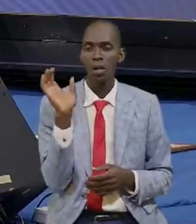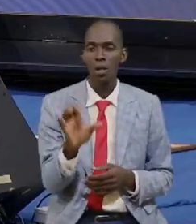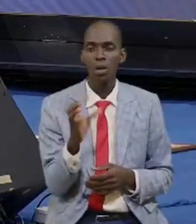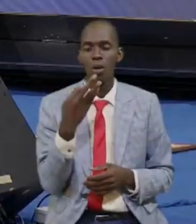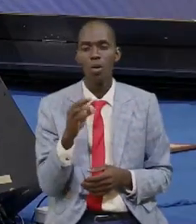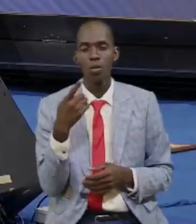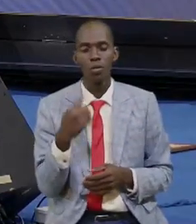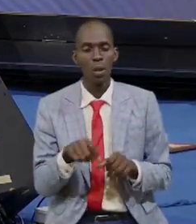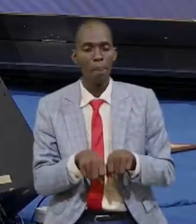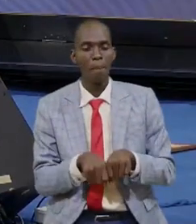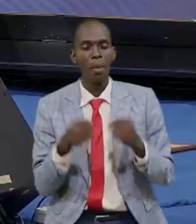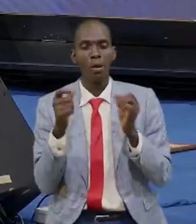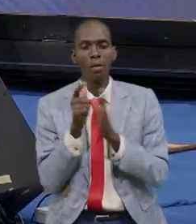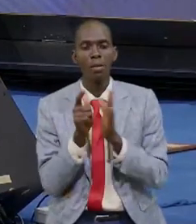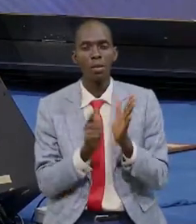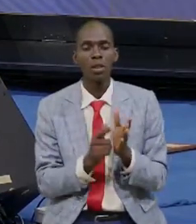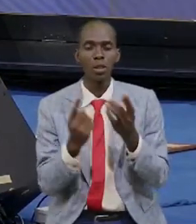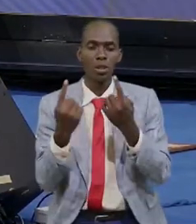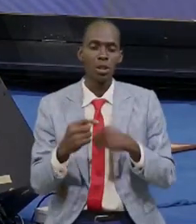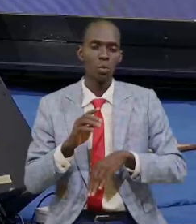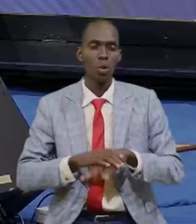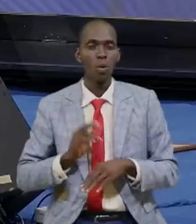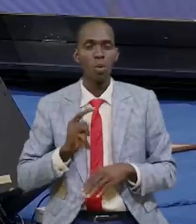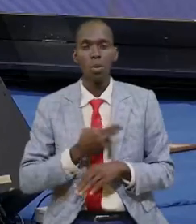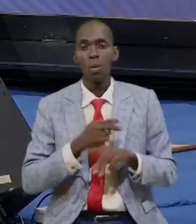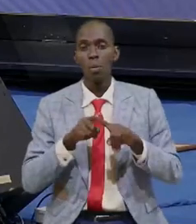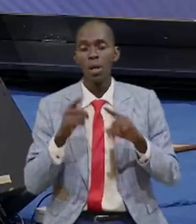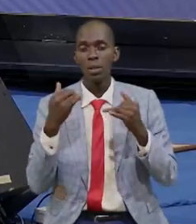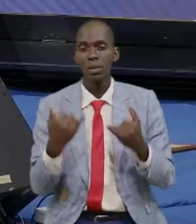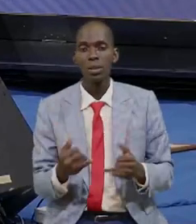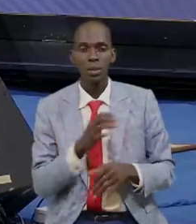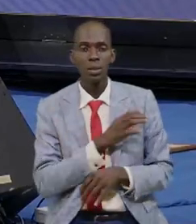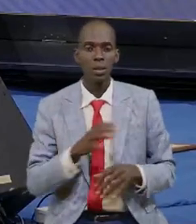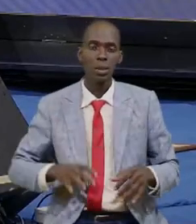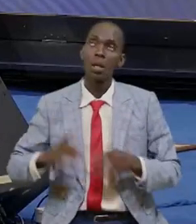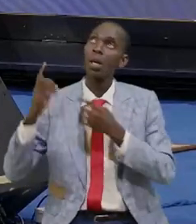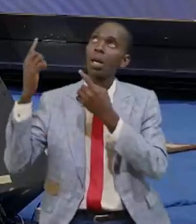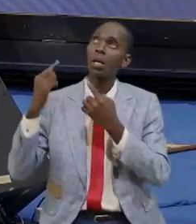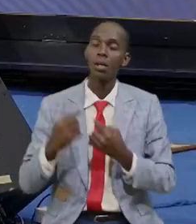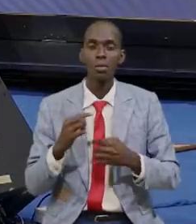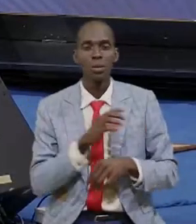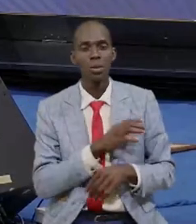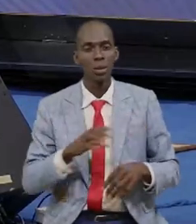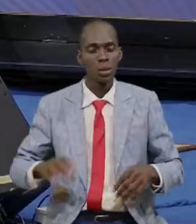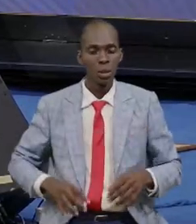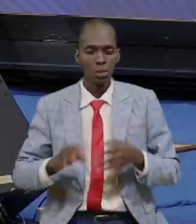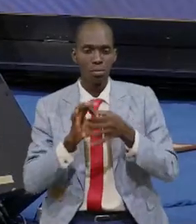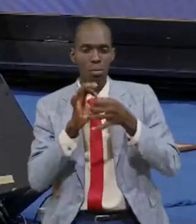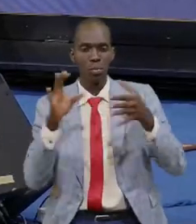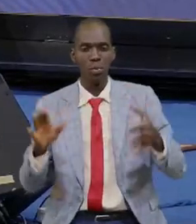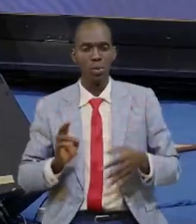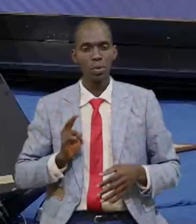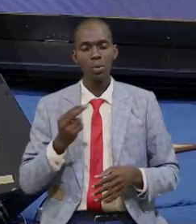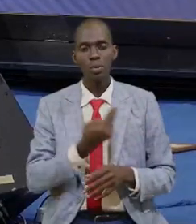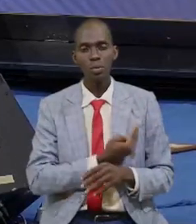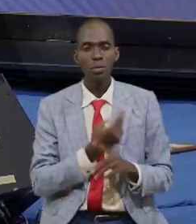la loi violée s'est abattue sur nous. Mais maintenant, Christ est venu et Christ nous a